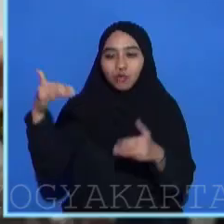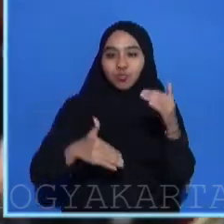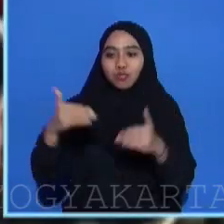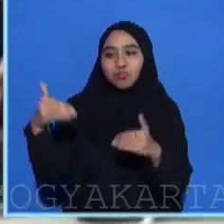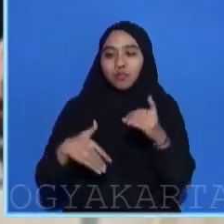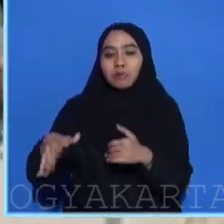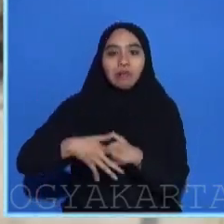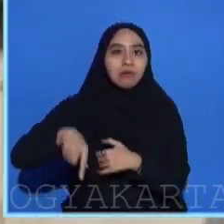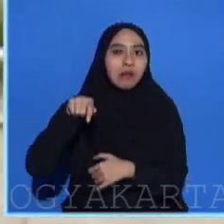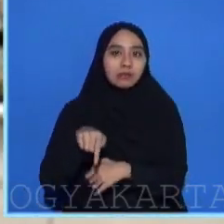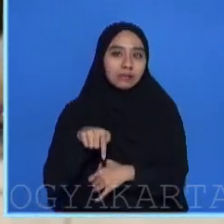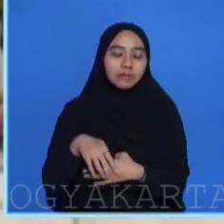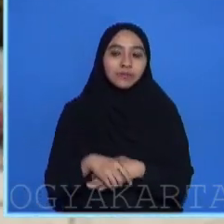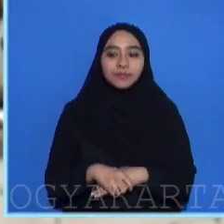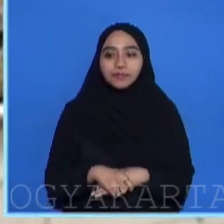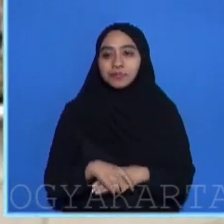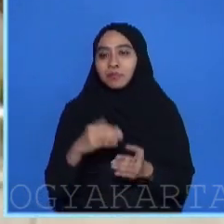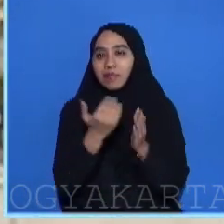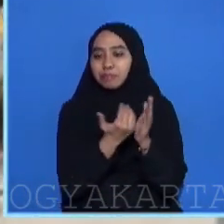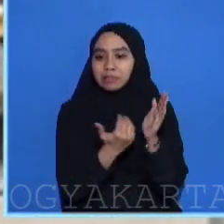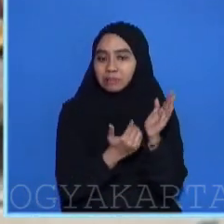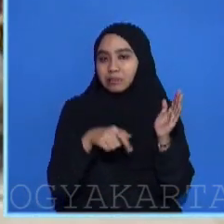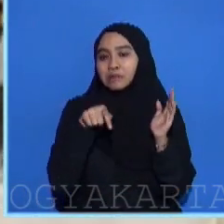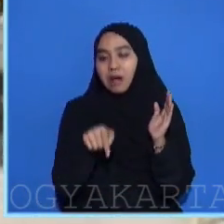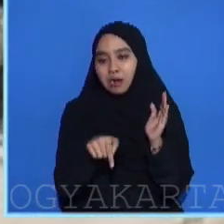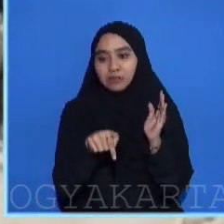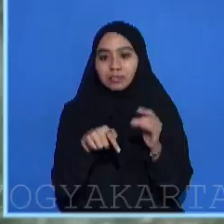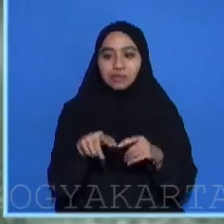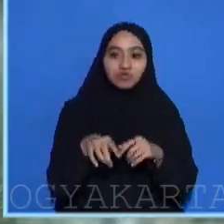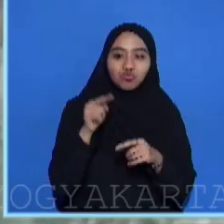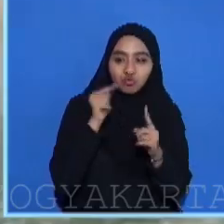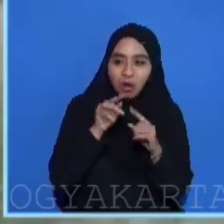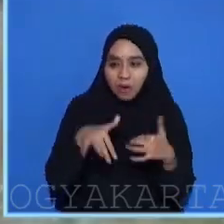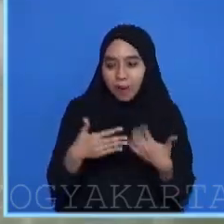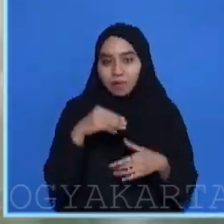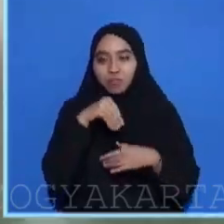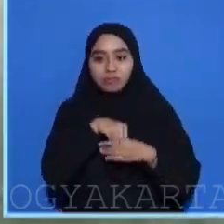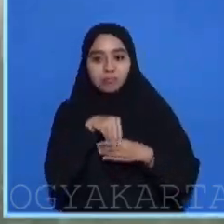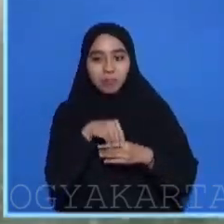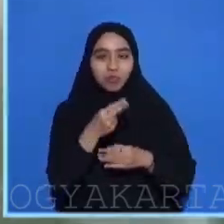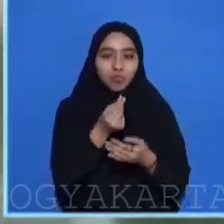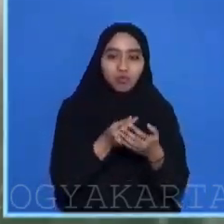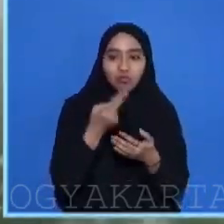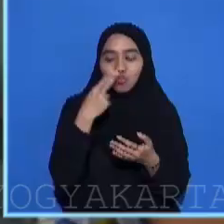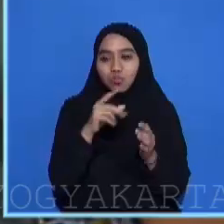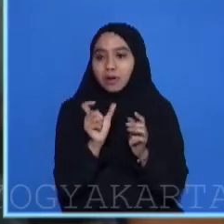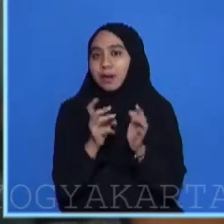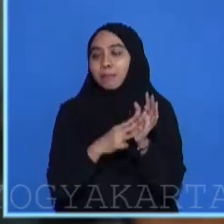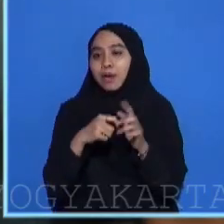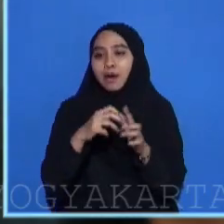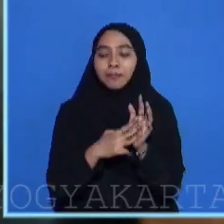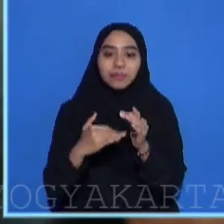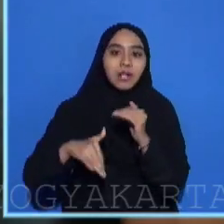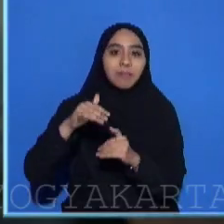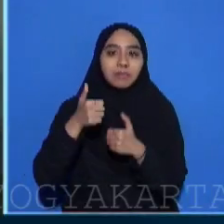langansari Hal ini karena kegiatan tersebut berpotensi meningkatkan pendapatan para pelaku MKM warga sekitar sering